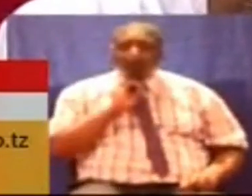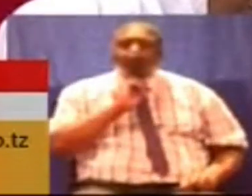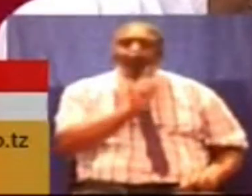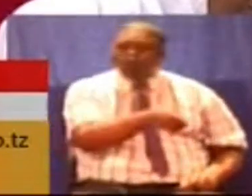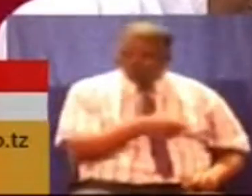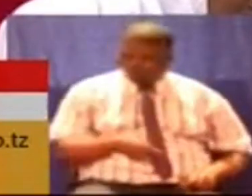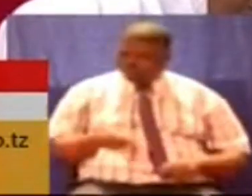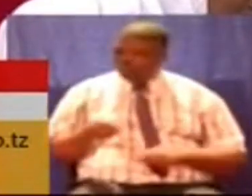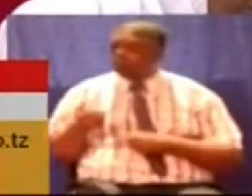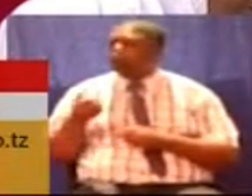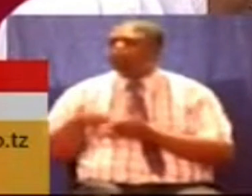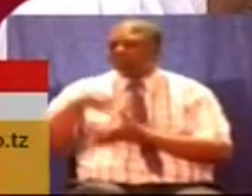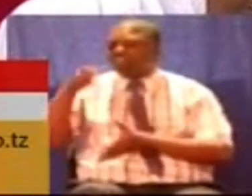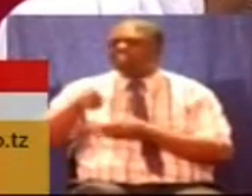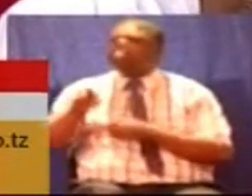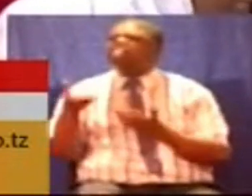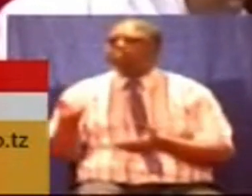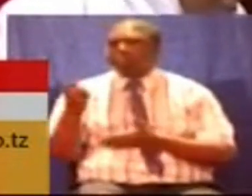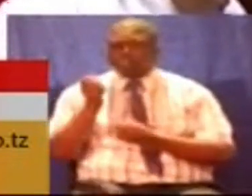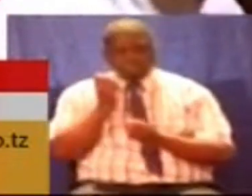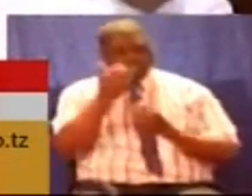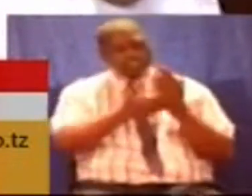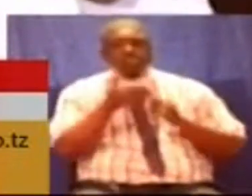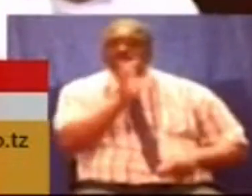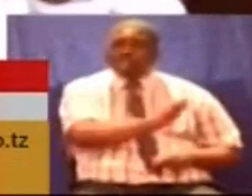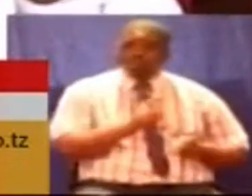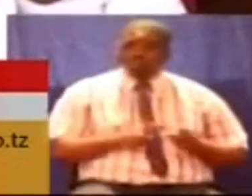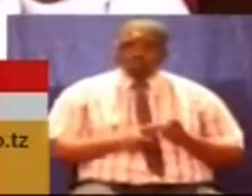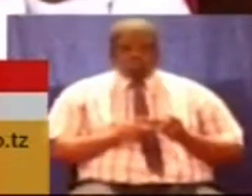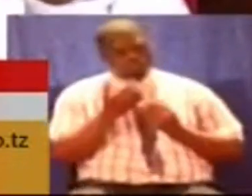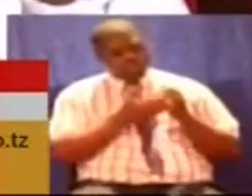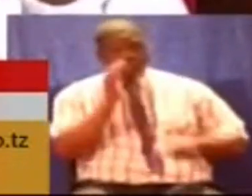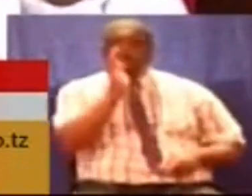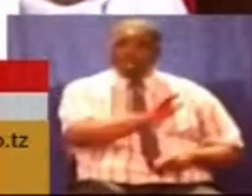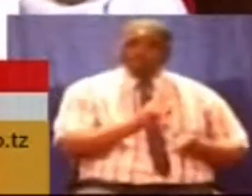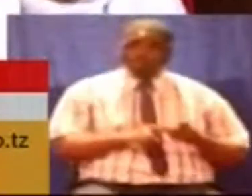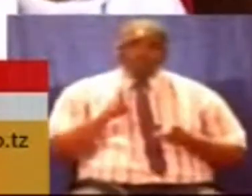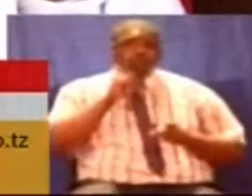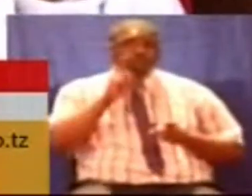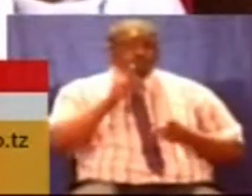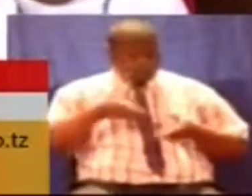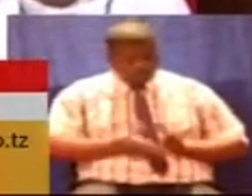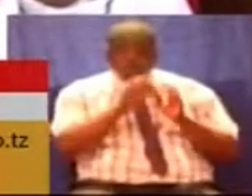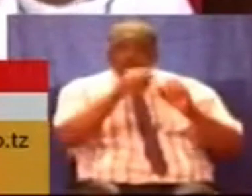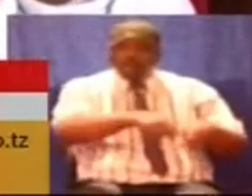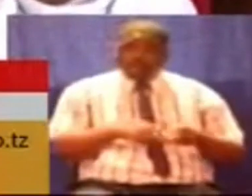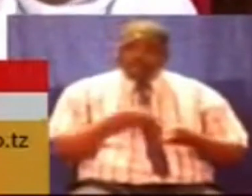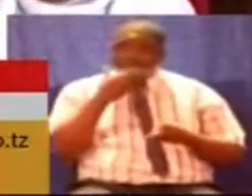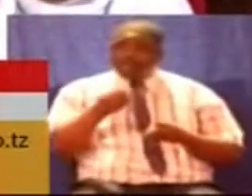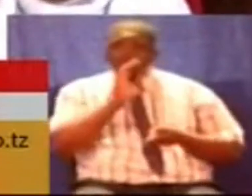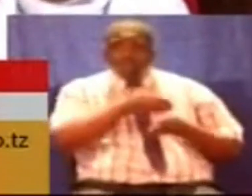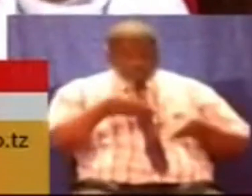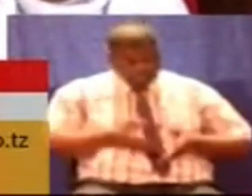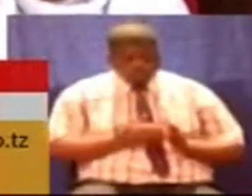kawa na uchonga ulikuwa na faida gani kwa nchi yao? Nchi yako umezaliwa hapa, mama yako amezaliwa hapa, baba yako amezaliwa hapa, na